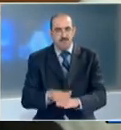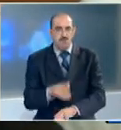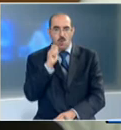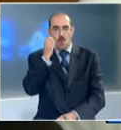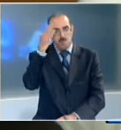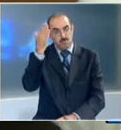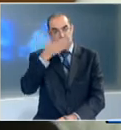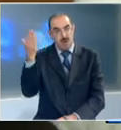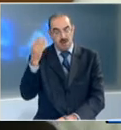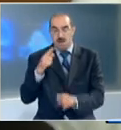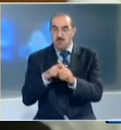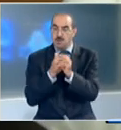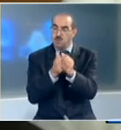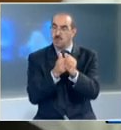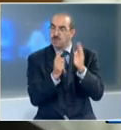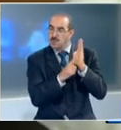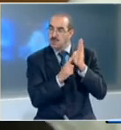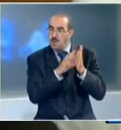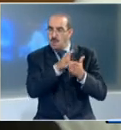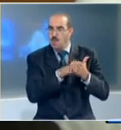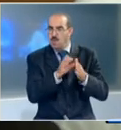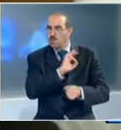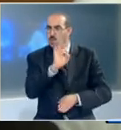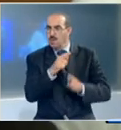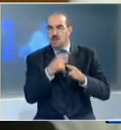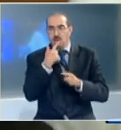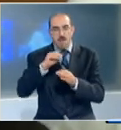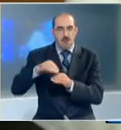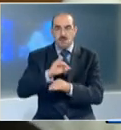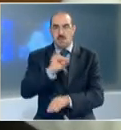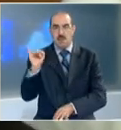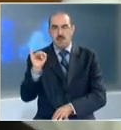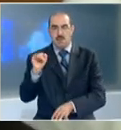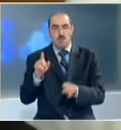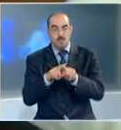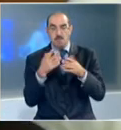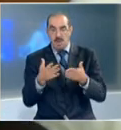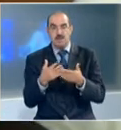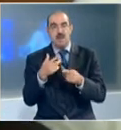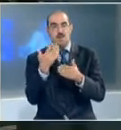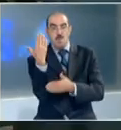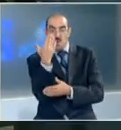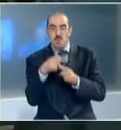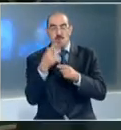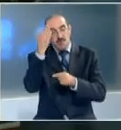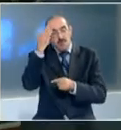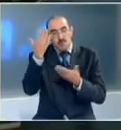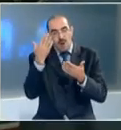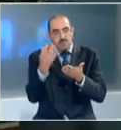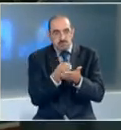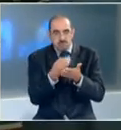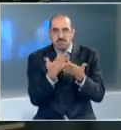ملتزم بأحكام الشرع ودقته، لا يحيد عن ذلك، وهذا الأمر نحن بأمس الحاجة إليه. في هذه